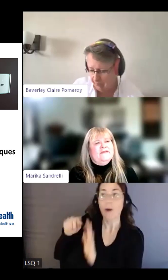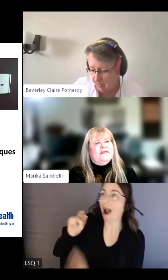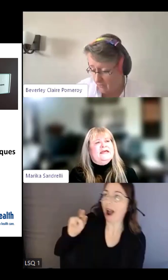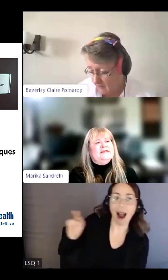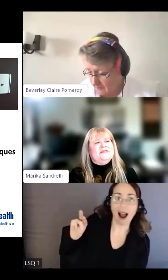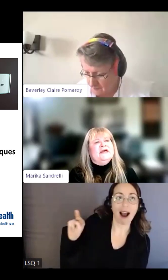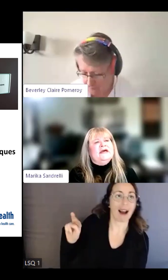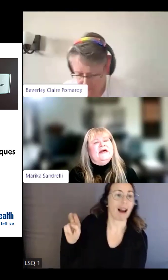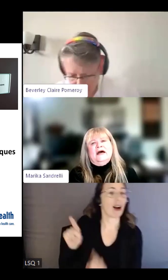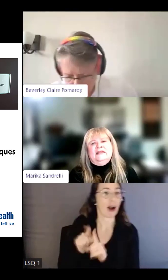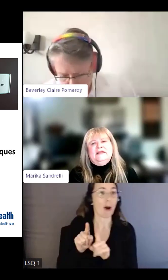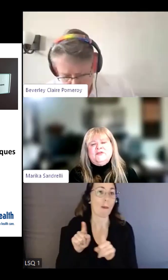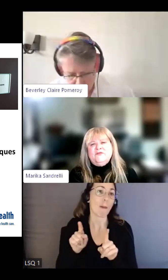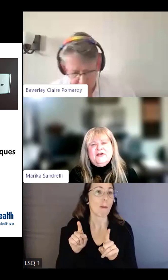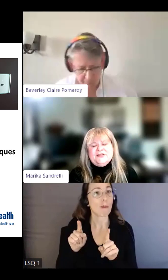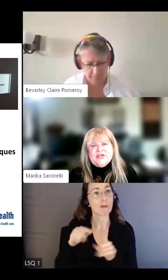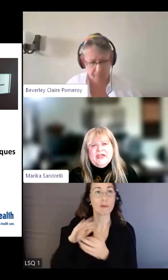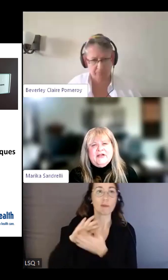a vécu